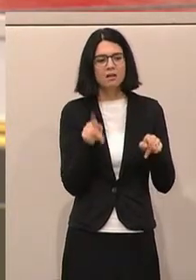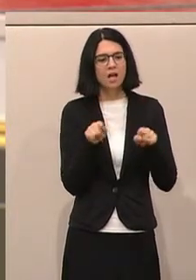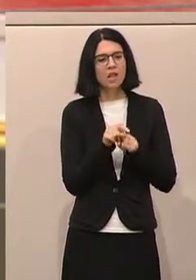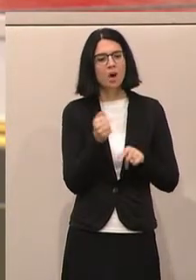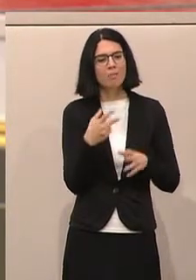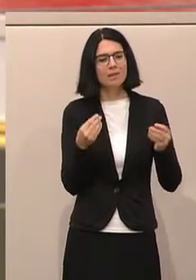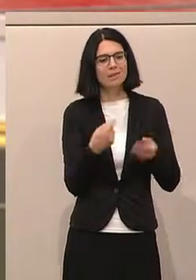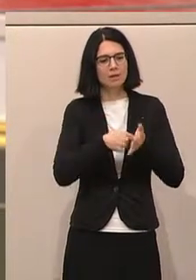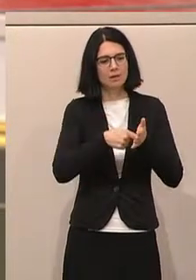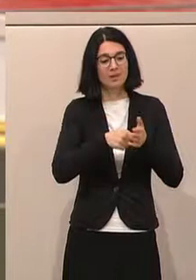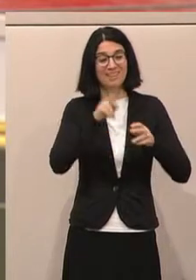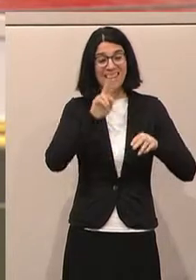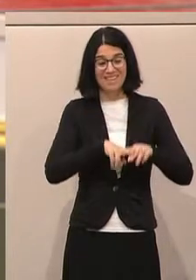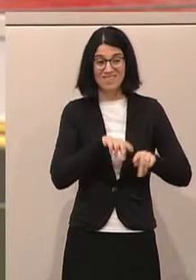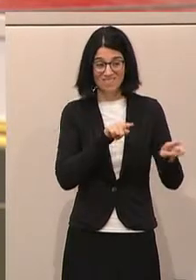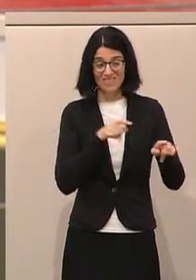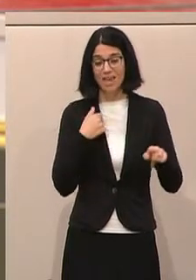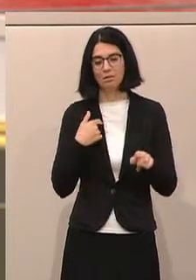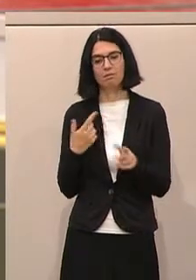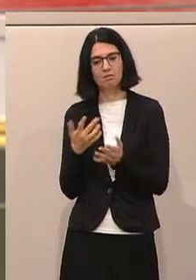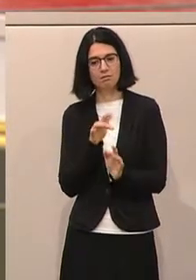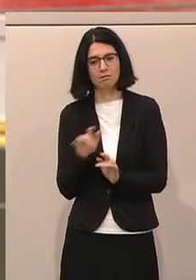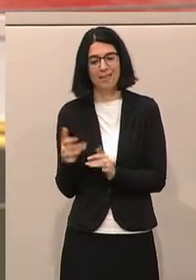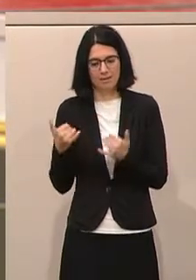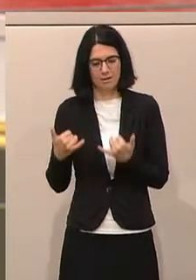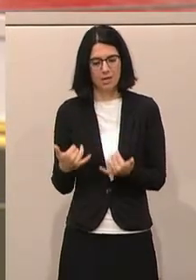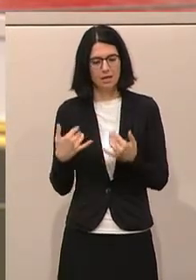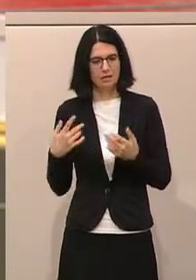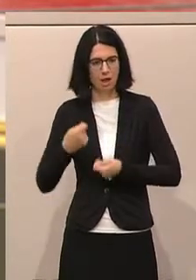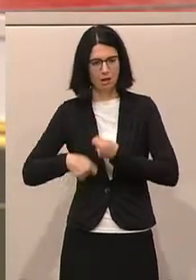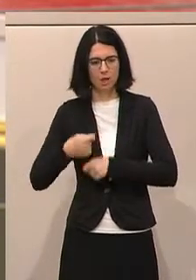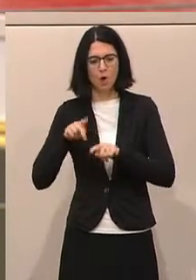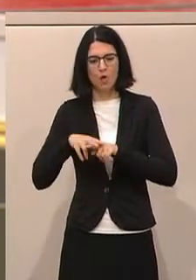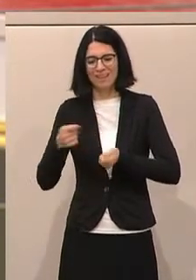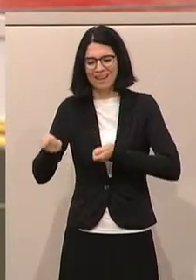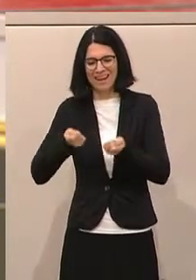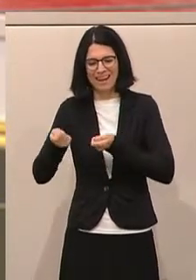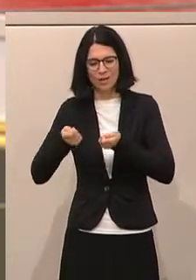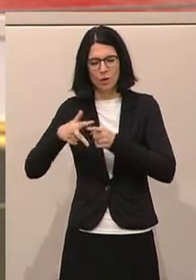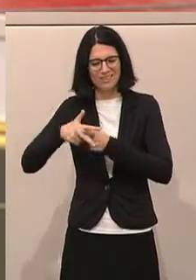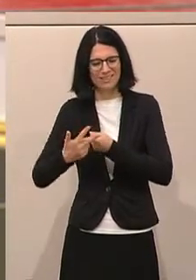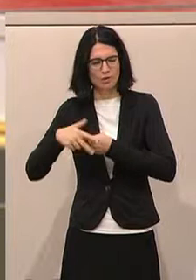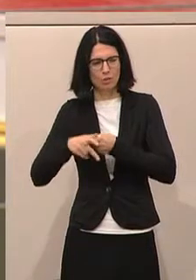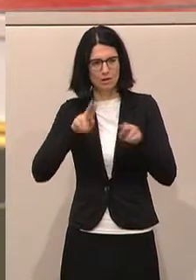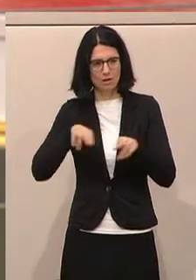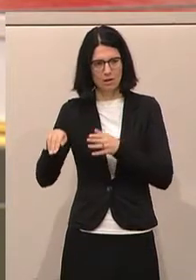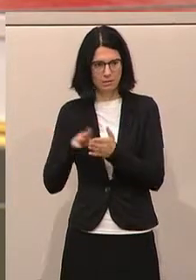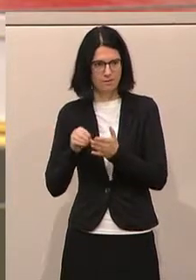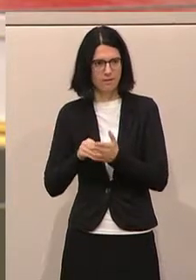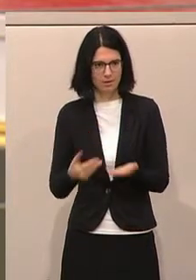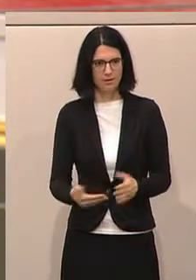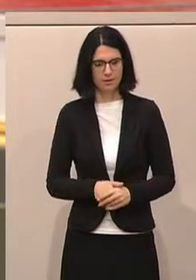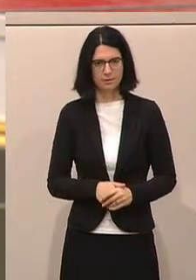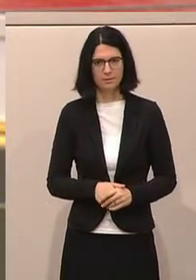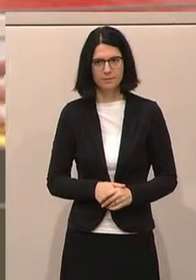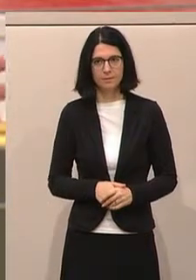gemacht werden können, wenn man die Zeichen der Zeit erkennt und wenn man vor allem auch die Lenkungsinstrumente in die richtige Richtung